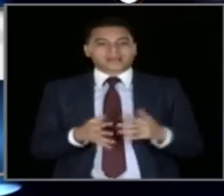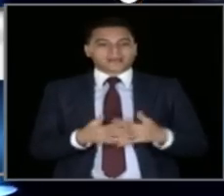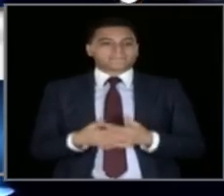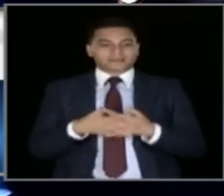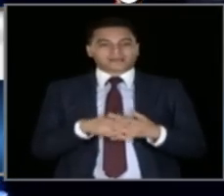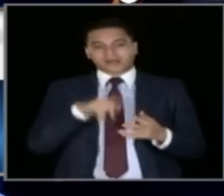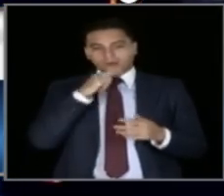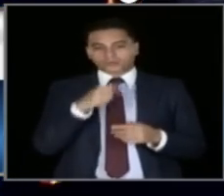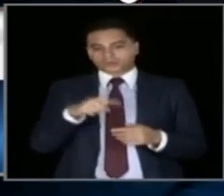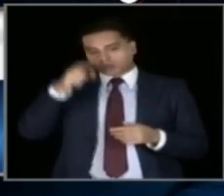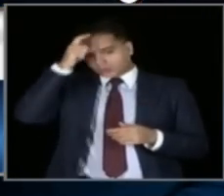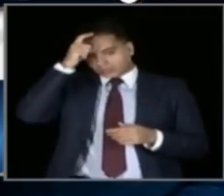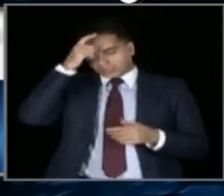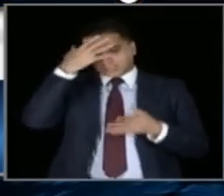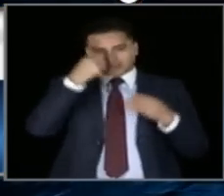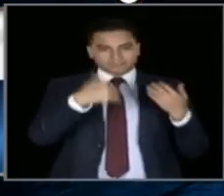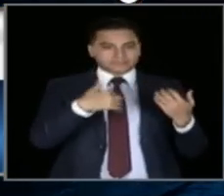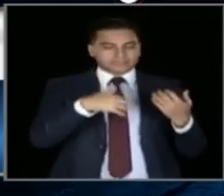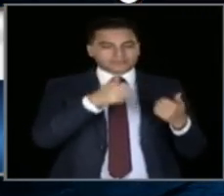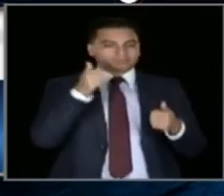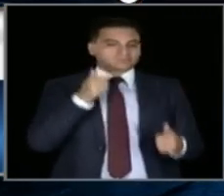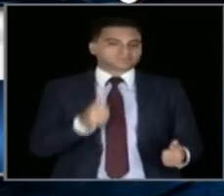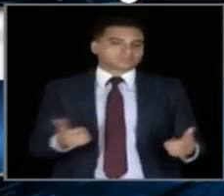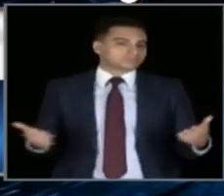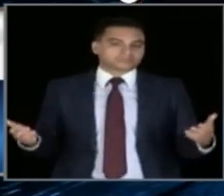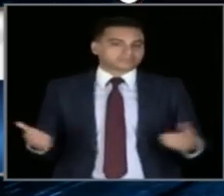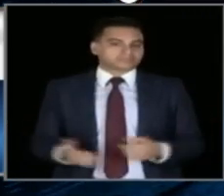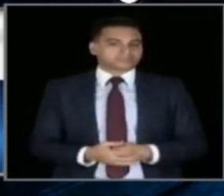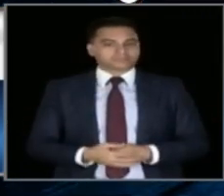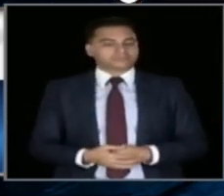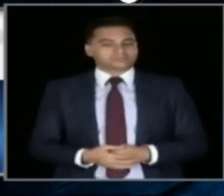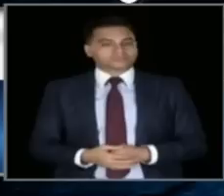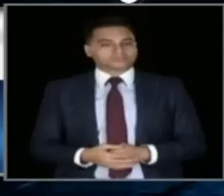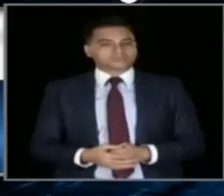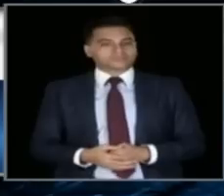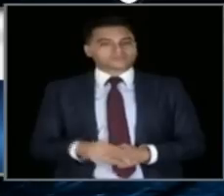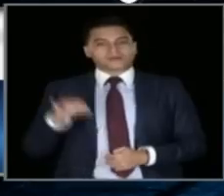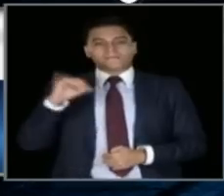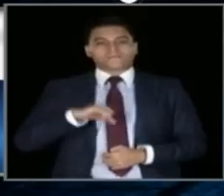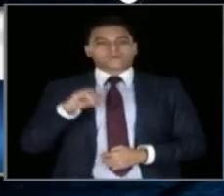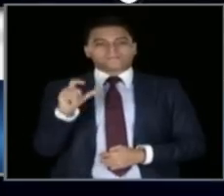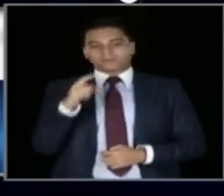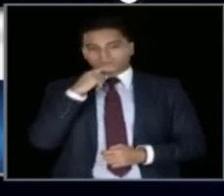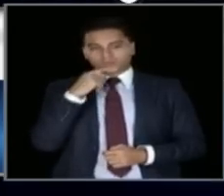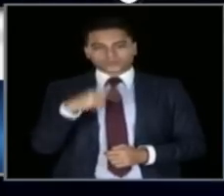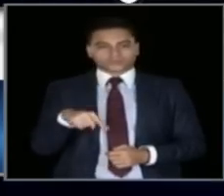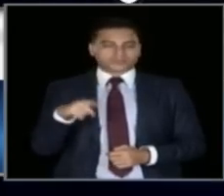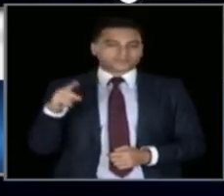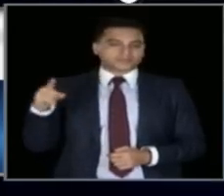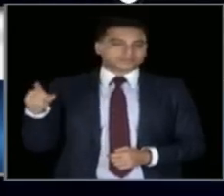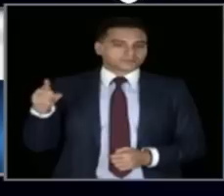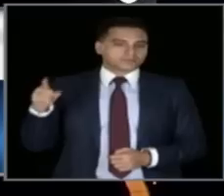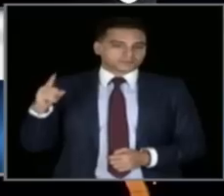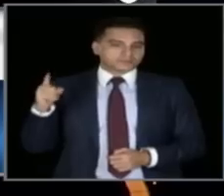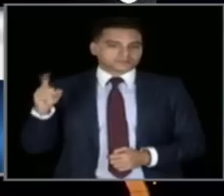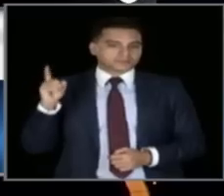أمريكا، روسيا، تركيا، المكسيك. مؤمن؟ روسيا. ما أنا